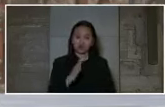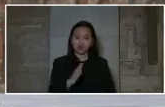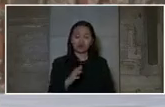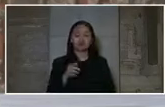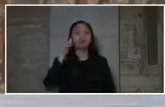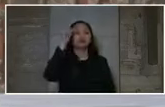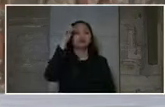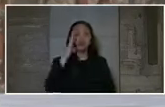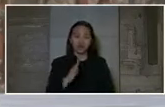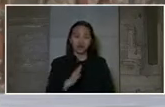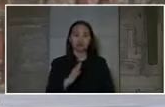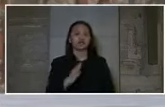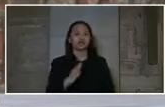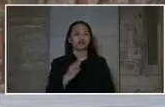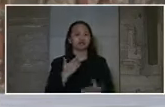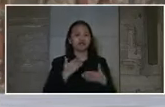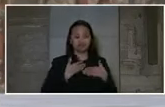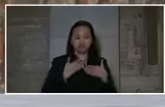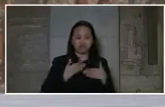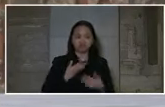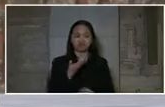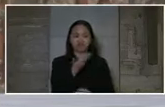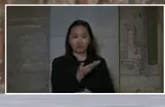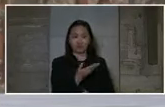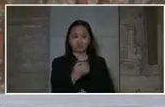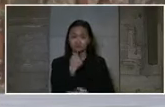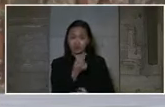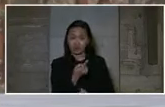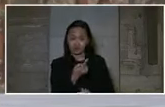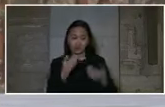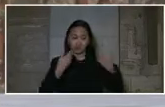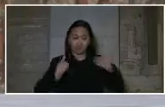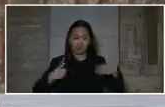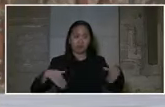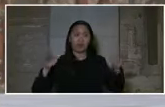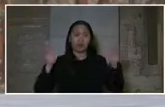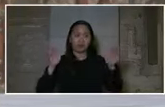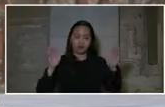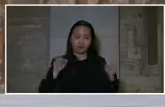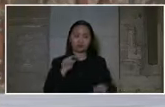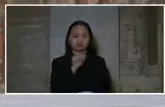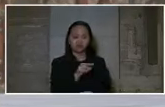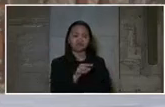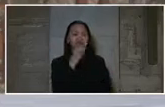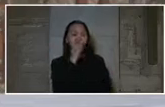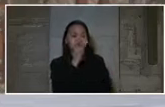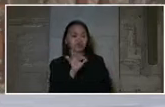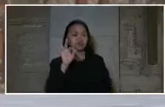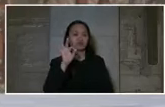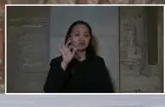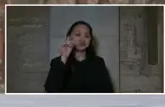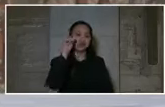Kinalulugdan ka ng Diyos. Parang sinabi ng anghel kay Maria, paborito ka ng Diyos.